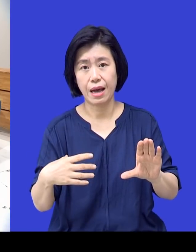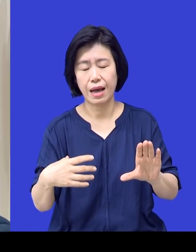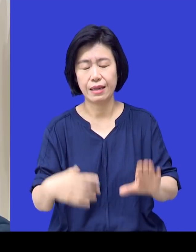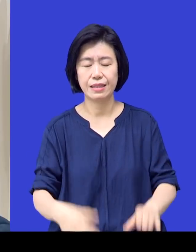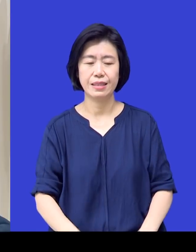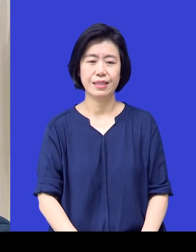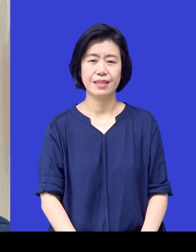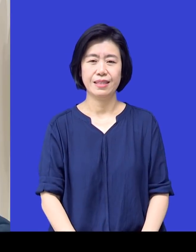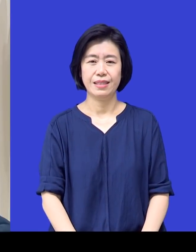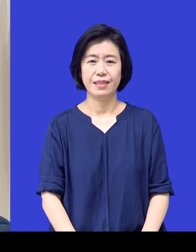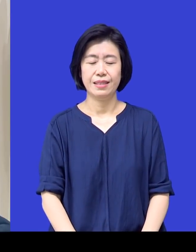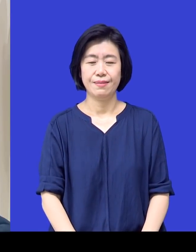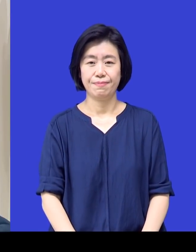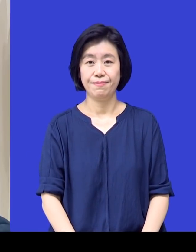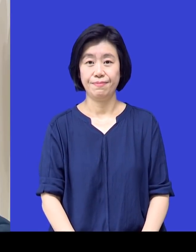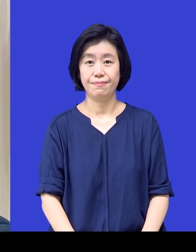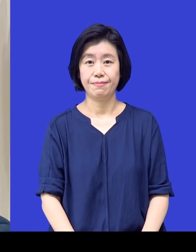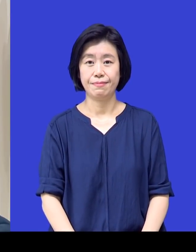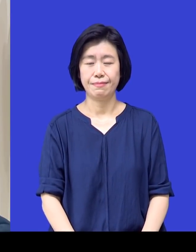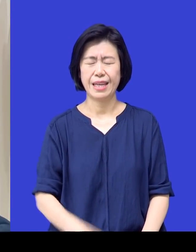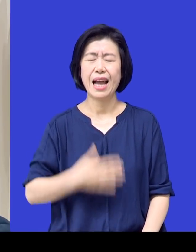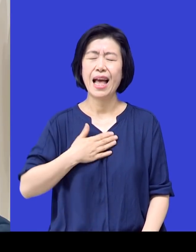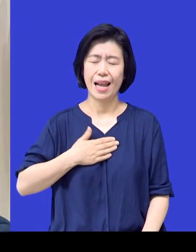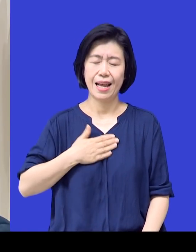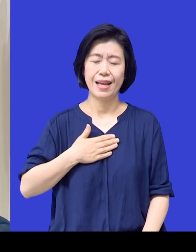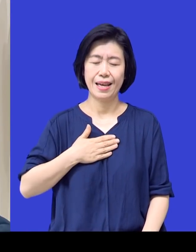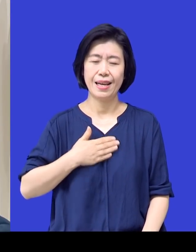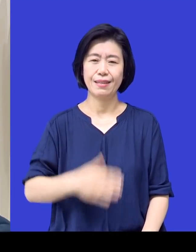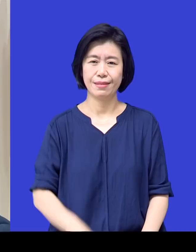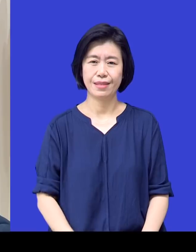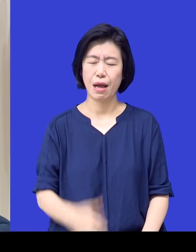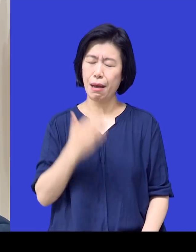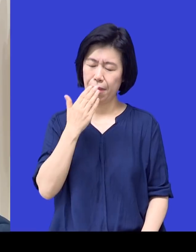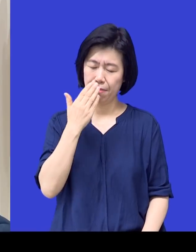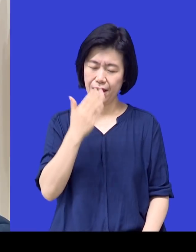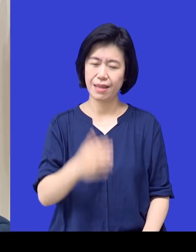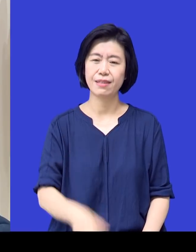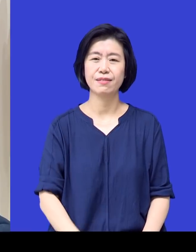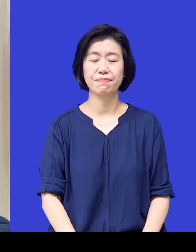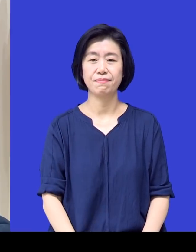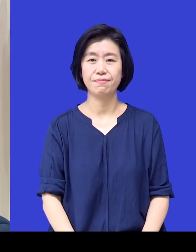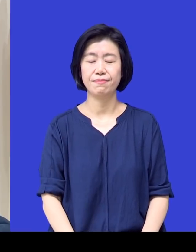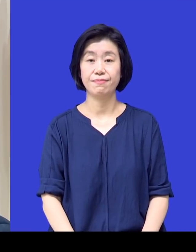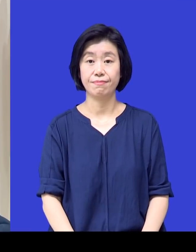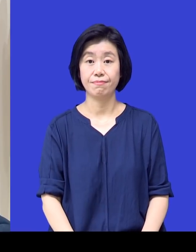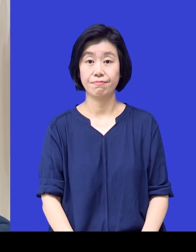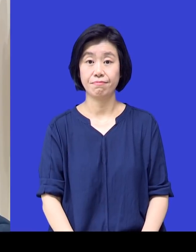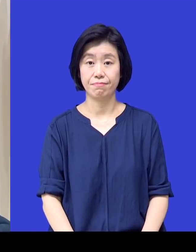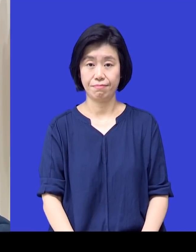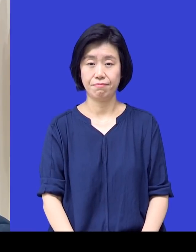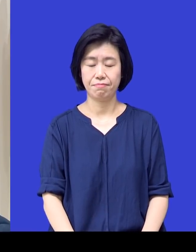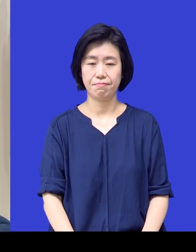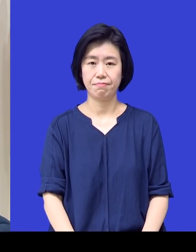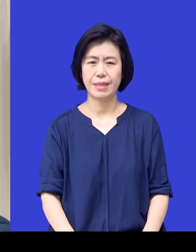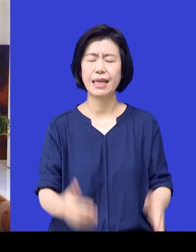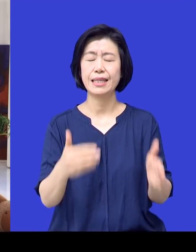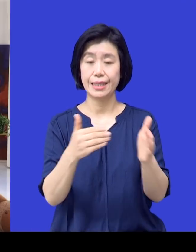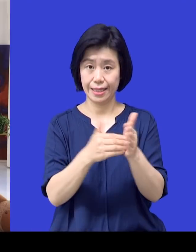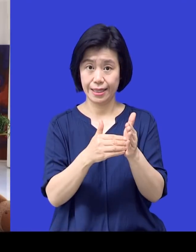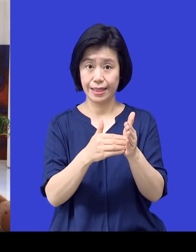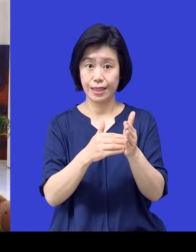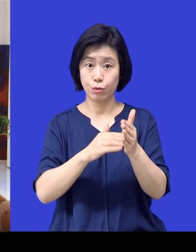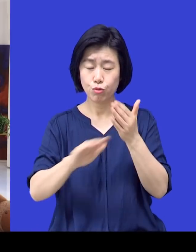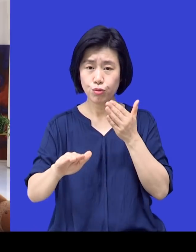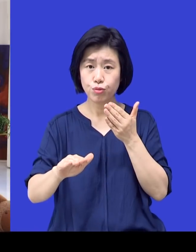거예요. 뭐 그래도 어쨌든 뭐 하겠다고 했으니까 예. 그래서 했어요. 예. 근데 이제 의료 사고가